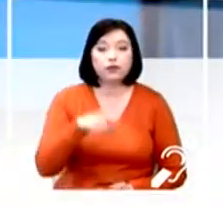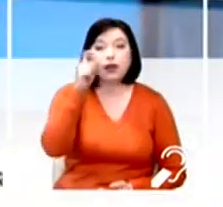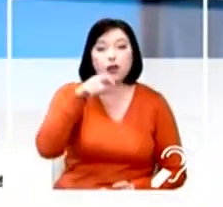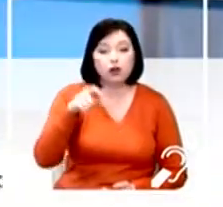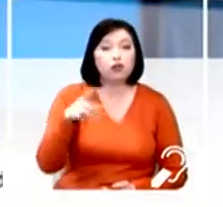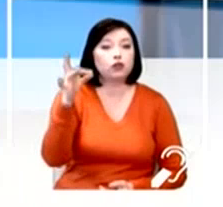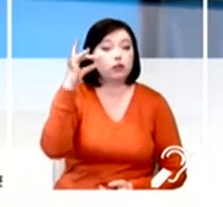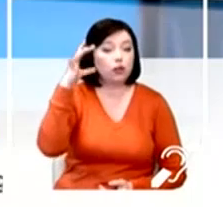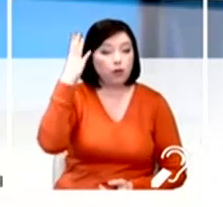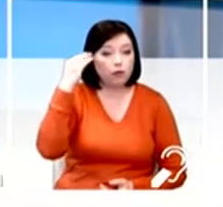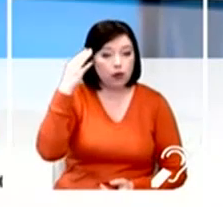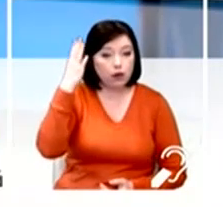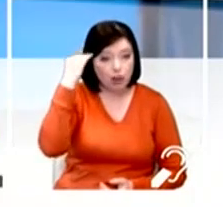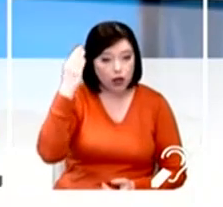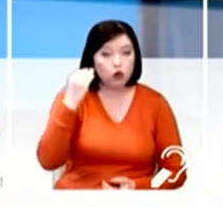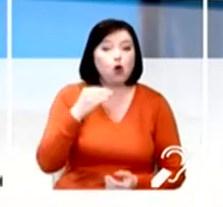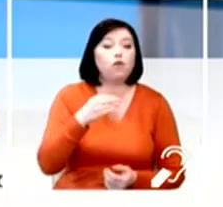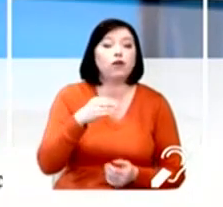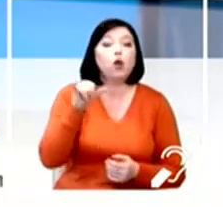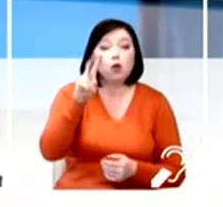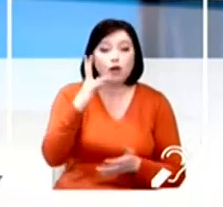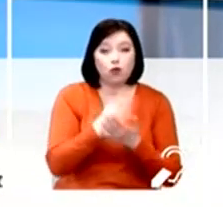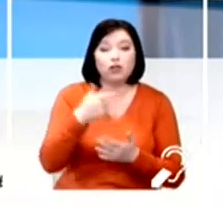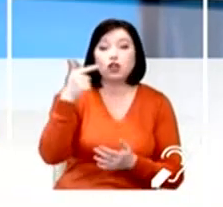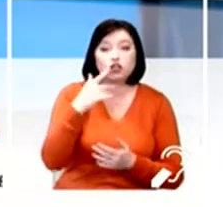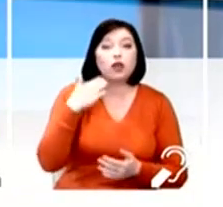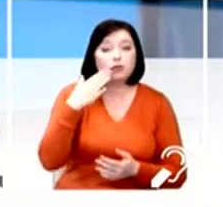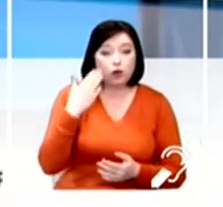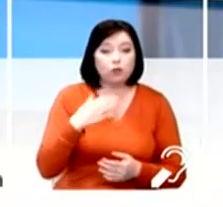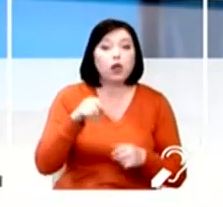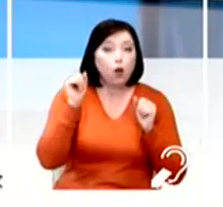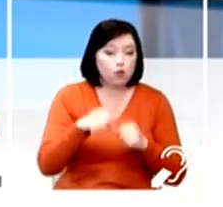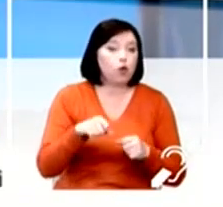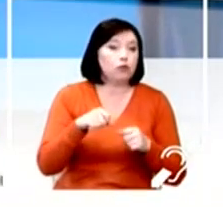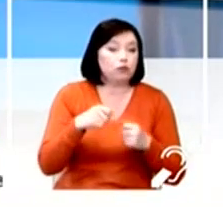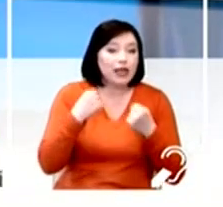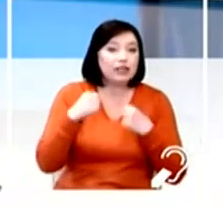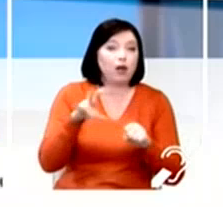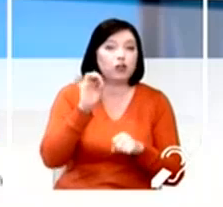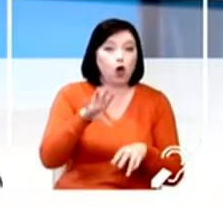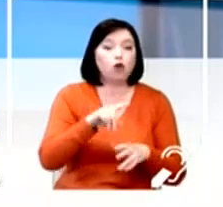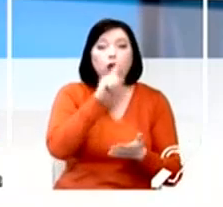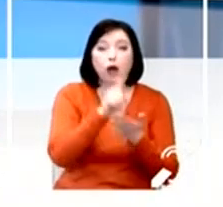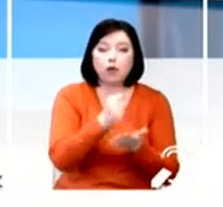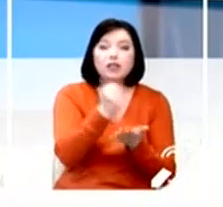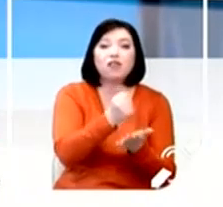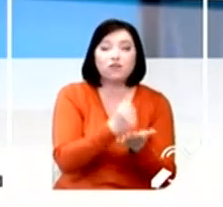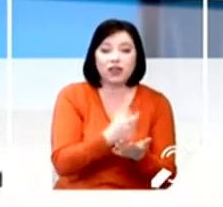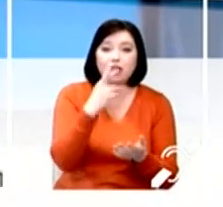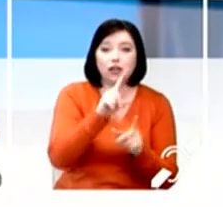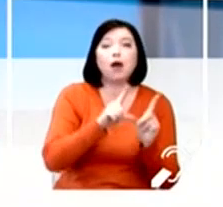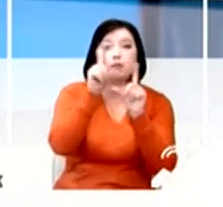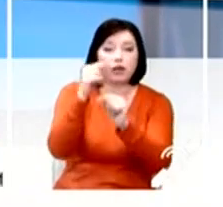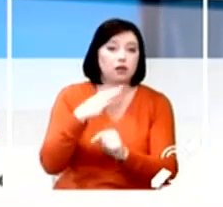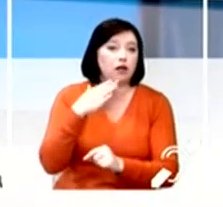Cetățenii României, dar și basarabenii cu cetățenie română ar putea scăpa de obligativitatea vizelor pentru călătoriile în Statele Unite